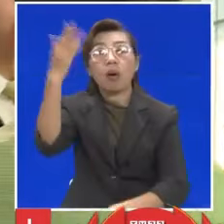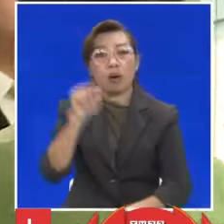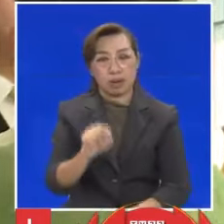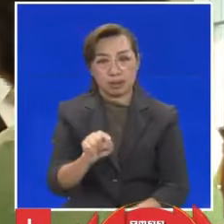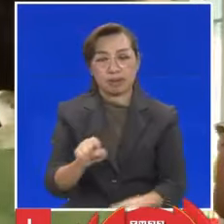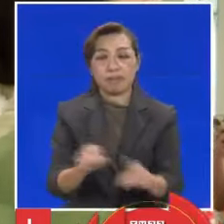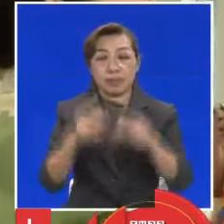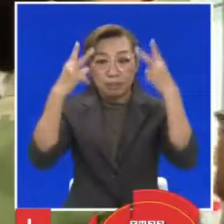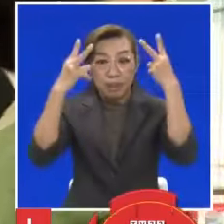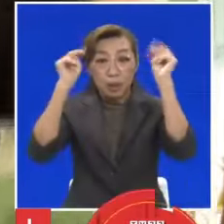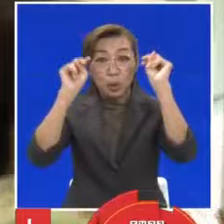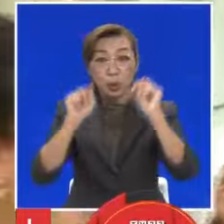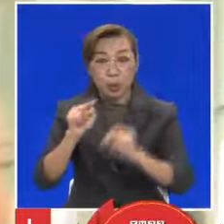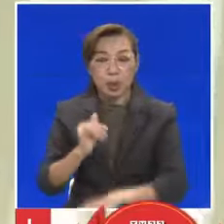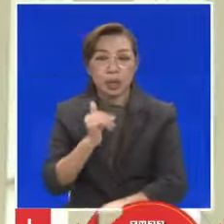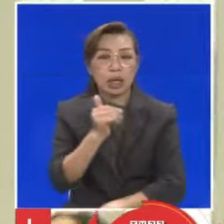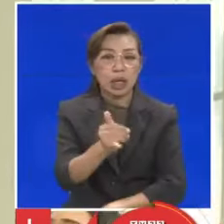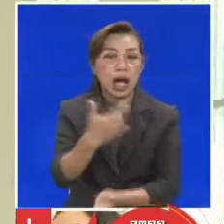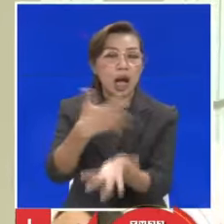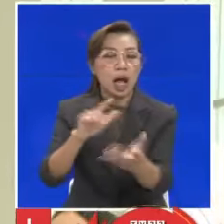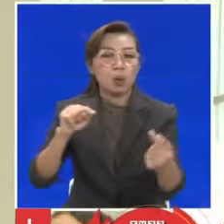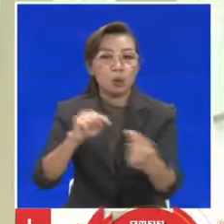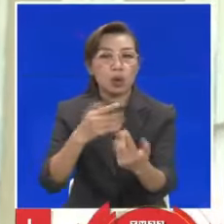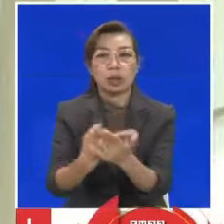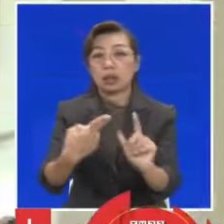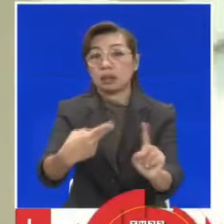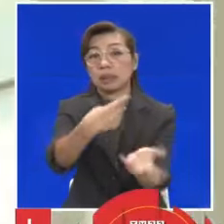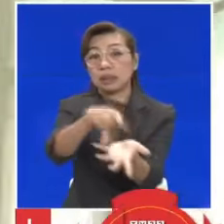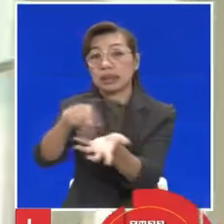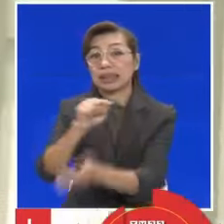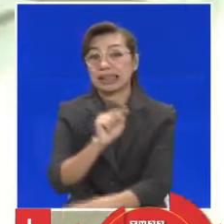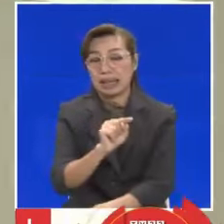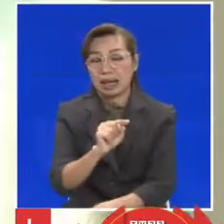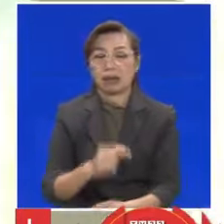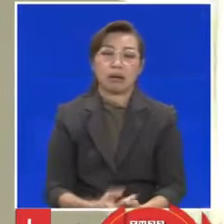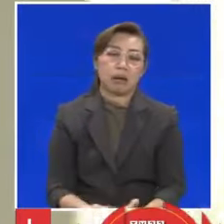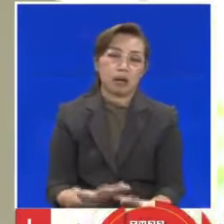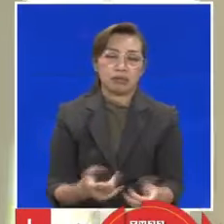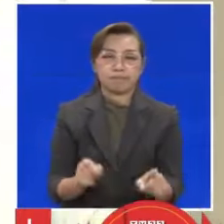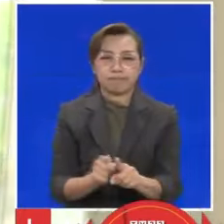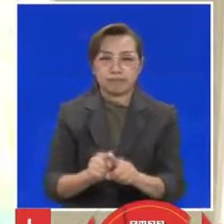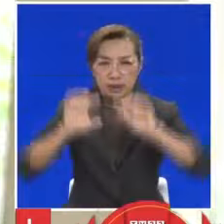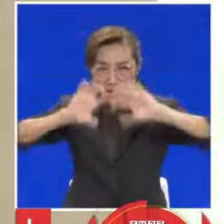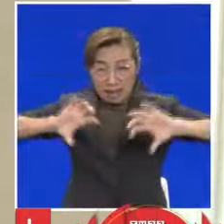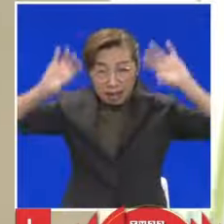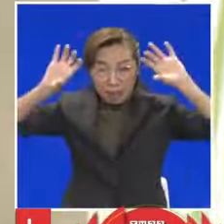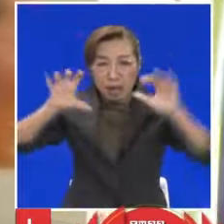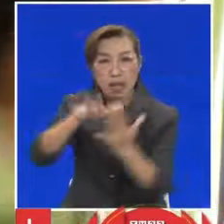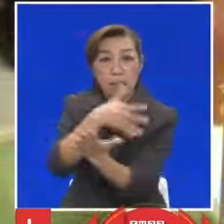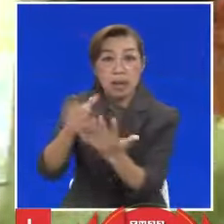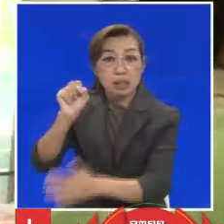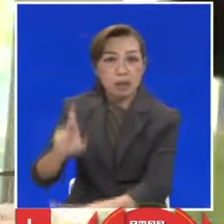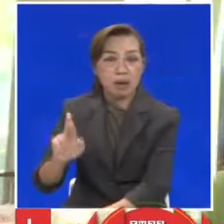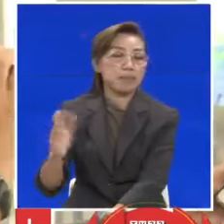ากาศละค่ะนายกรัฐมนตรีนะคะก็ออกมาพูดถึงการแจกเงินดิจิตอลวอลเล็ต 10,000 บาทนะคะนายกบอกเลยรัฐบาลไม่มีแผนสำรองค่